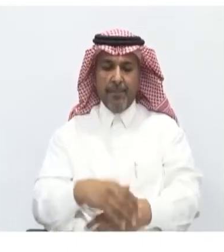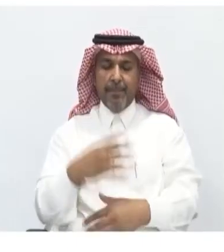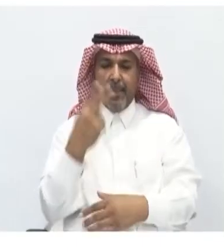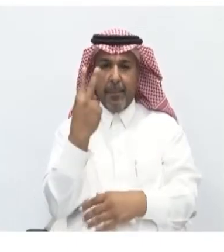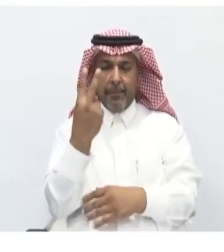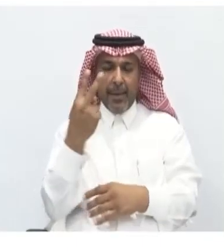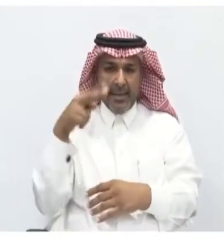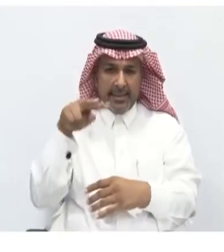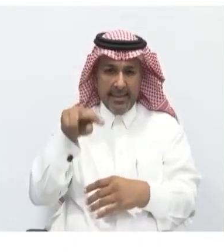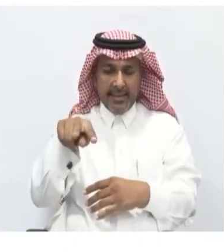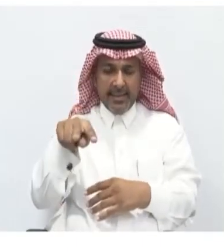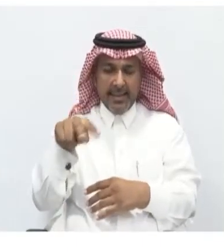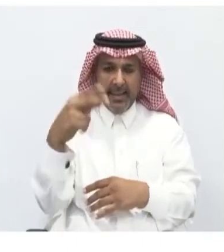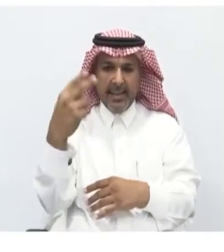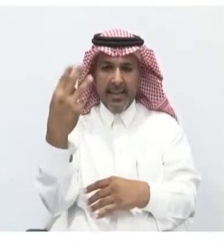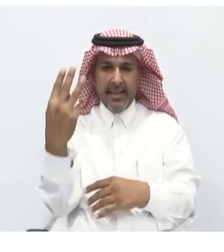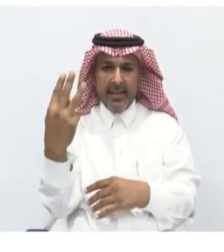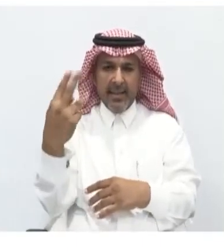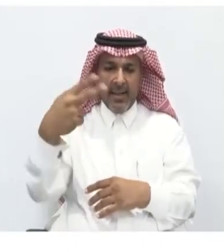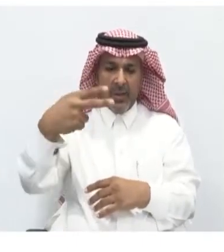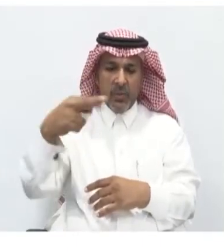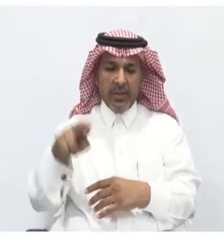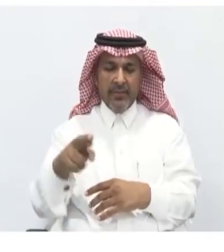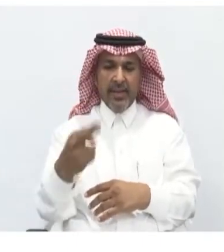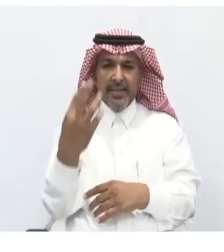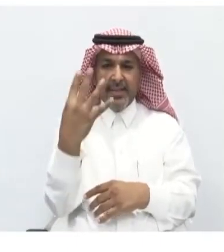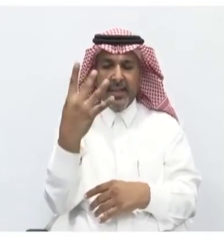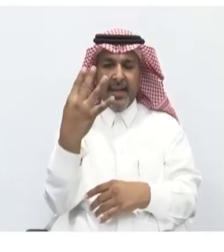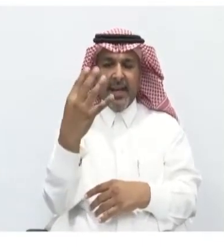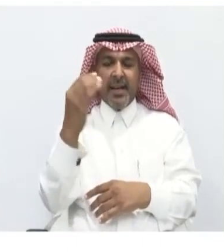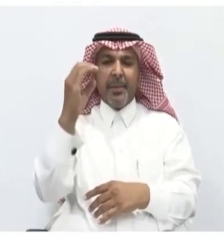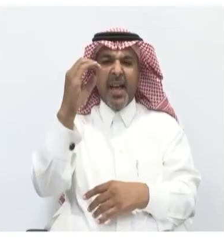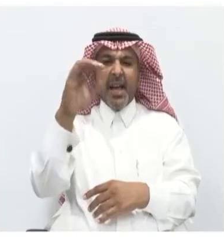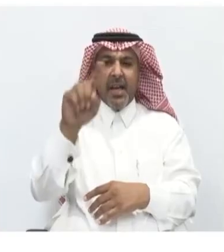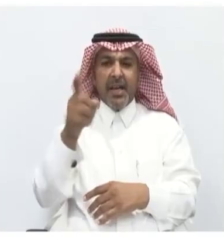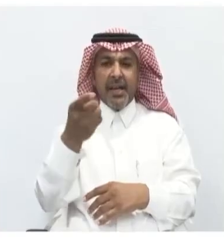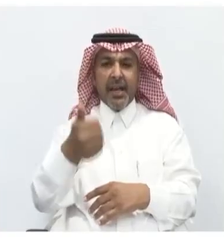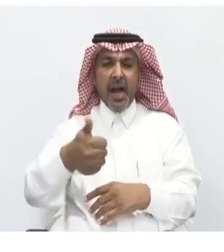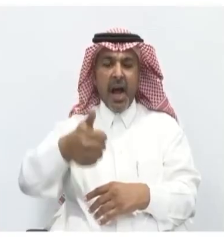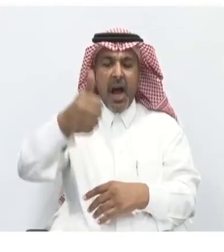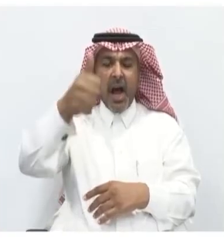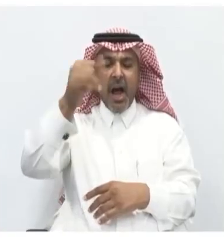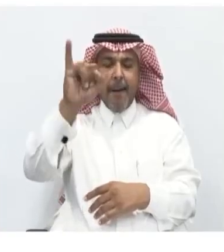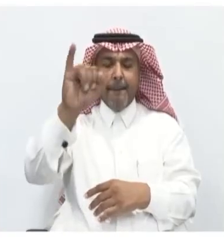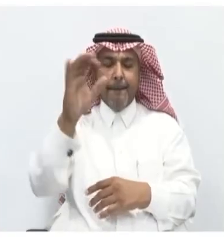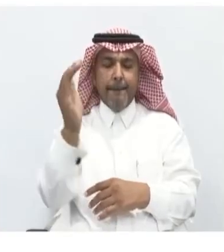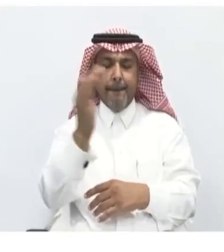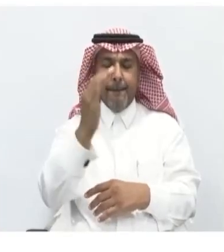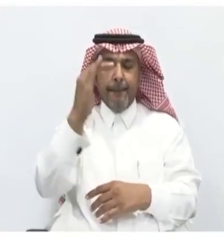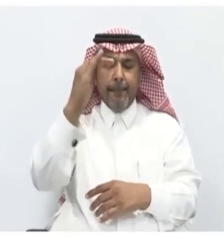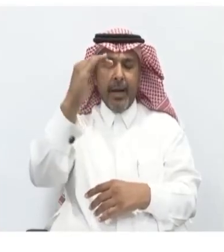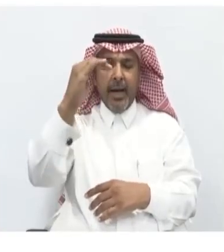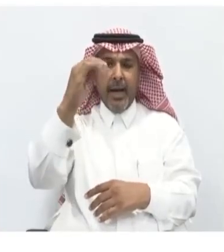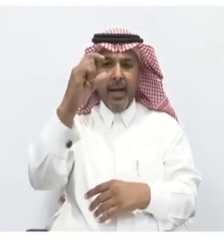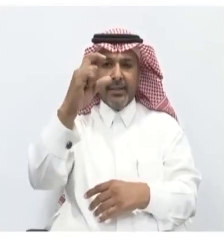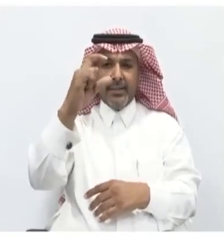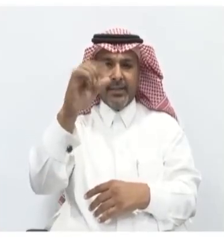الناتج 223.4 جرام من الحديد اذا حولناها الى كتله